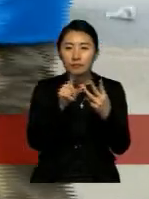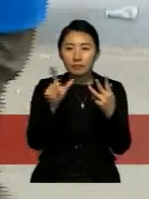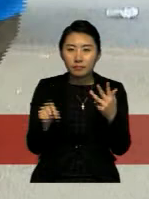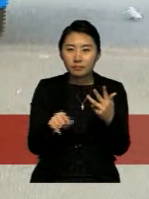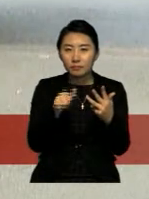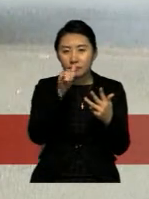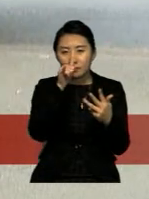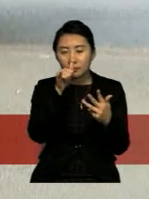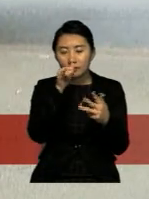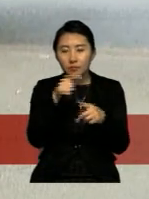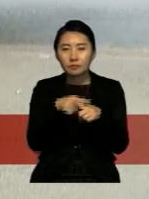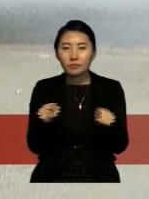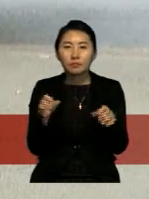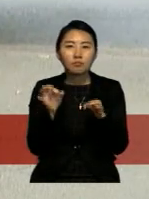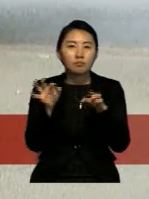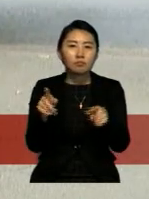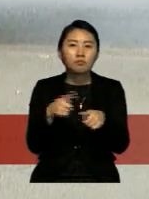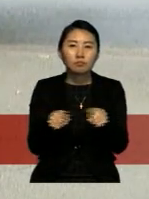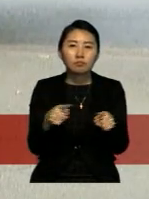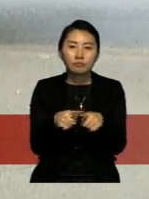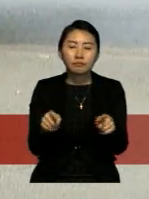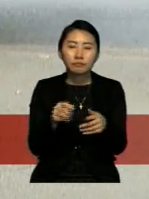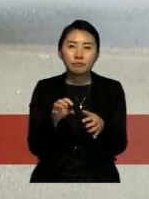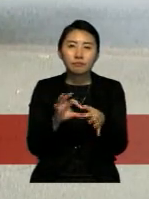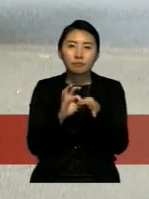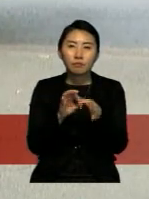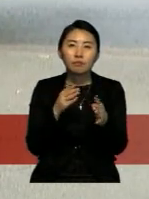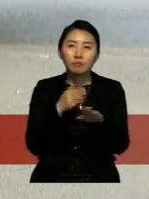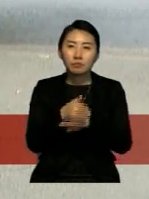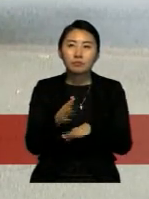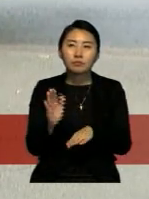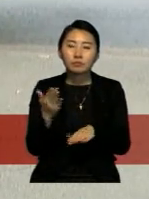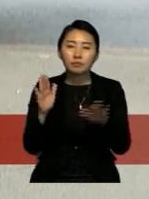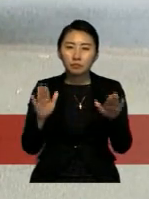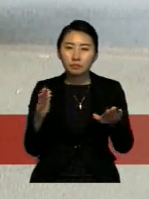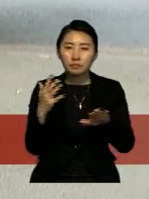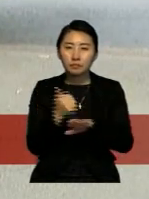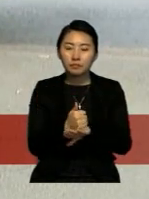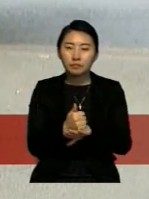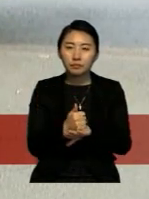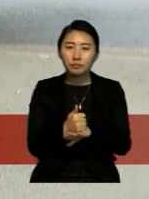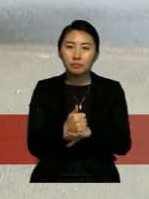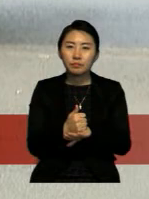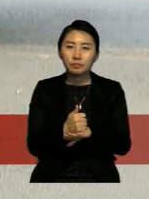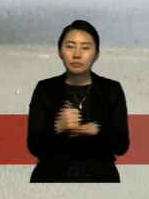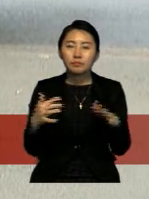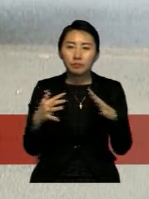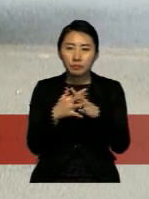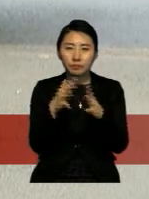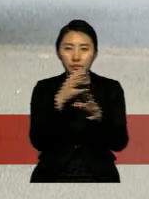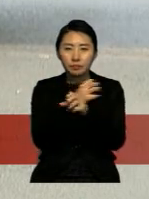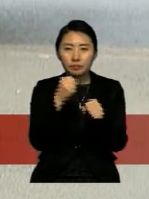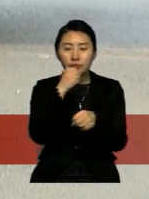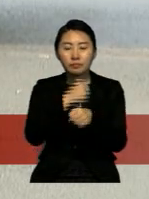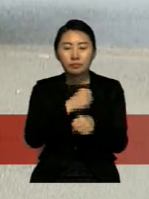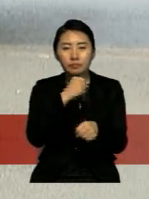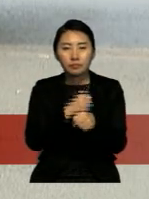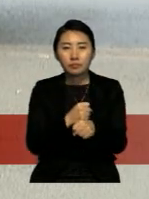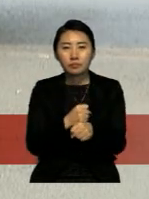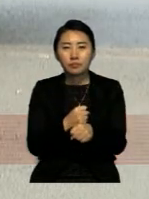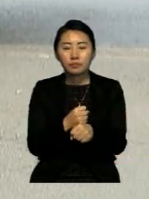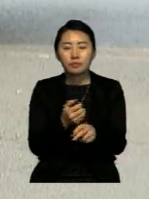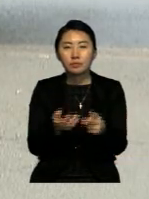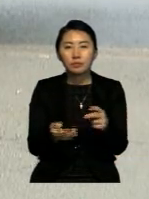있을 행자부의 투자 심사만 통과된다면 올 말에 토지 보상 계획에 들어가고 또